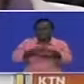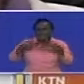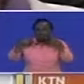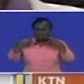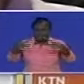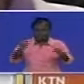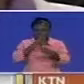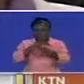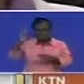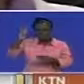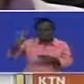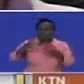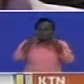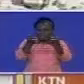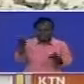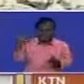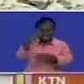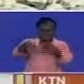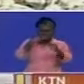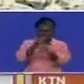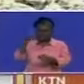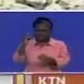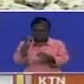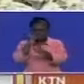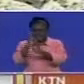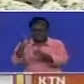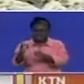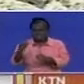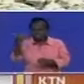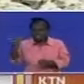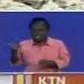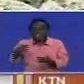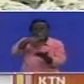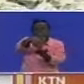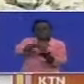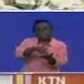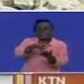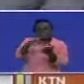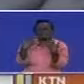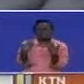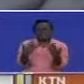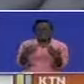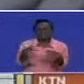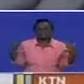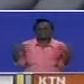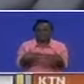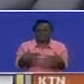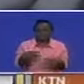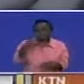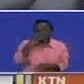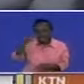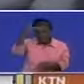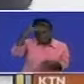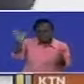ya KCSE ya mwaka jana 2013. Wanafunzi wazembe walilengwa na tangazo hili la waziri. Wazazi na walezi